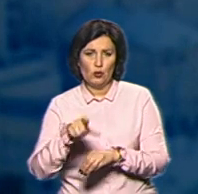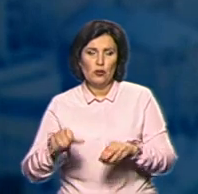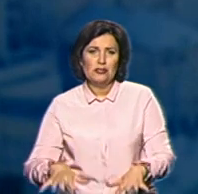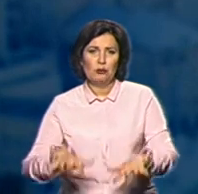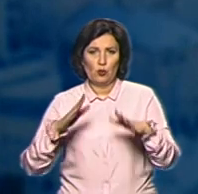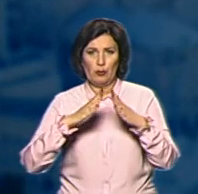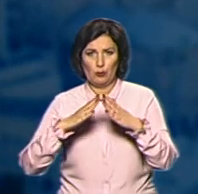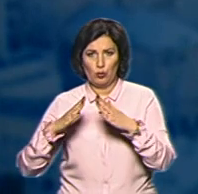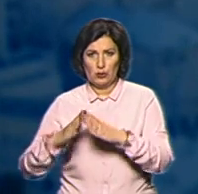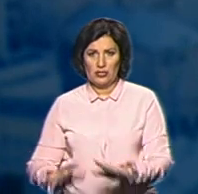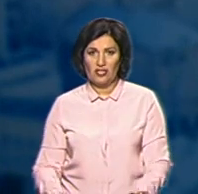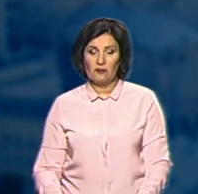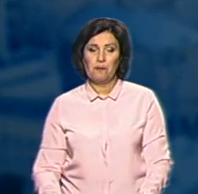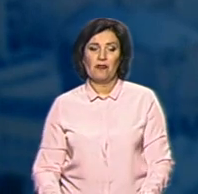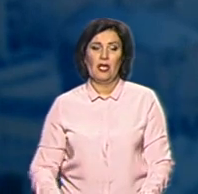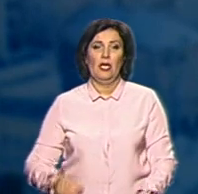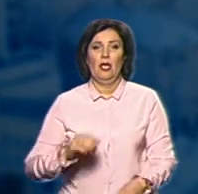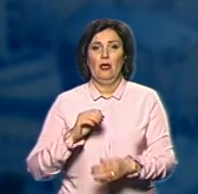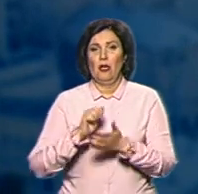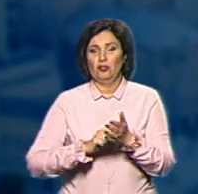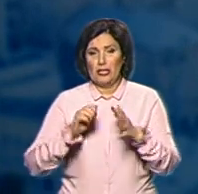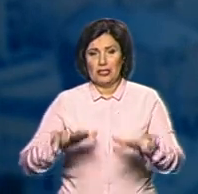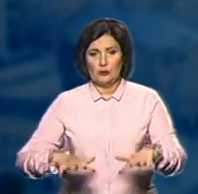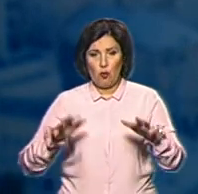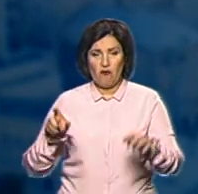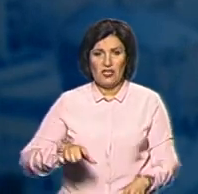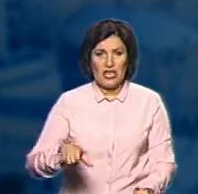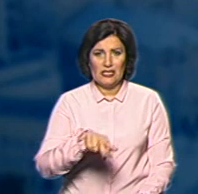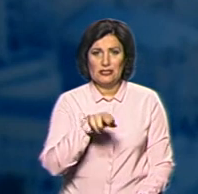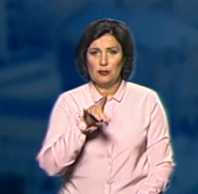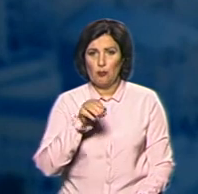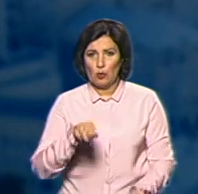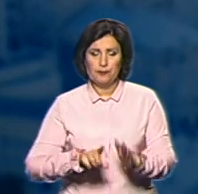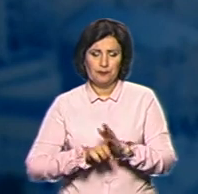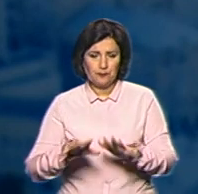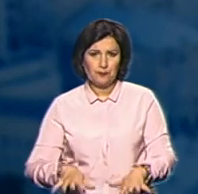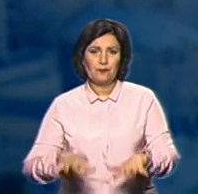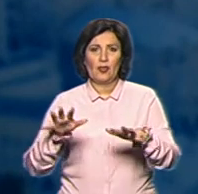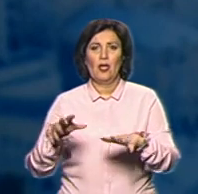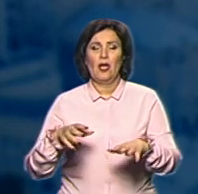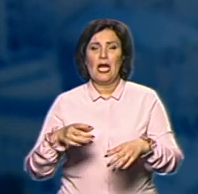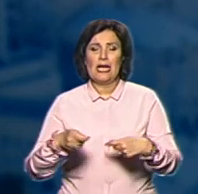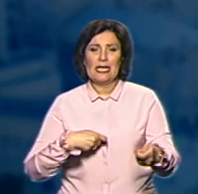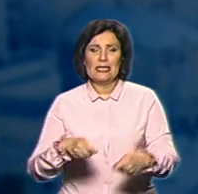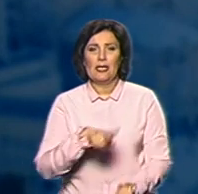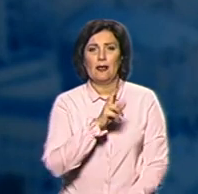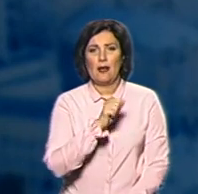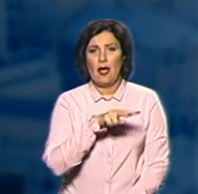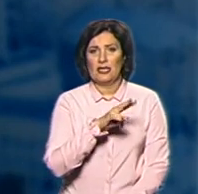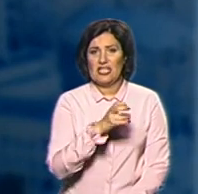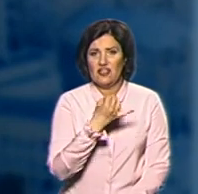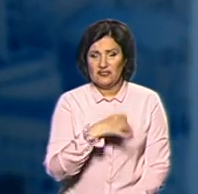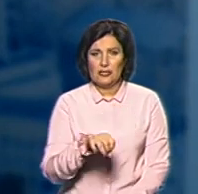будинків. І через повінь на річці Прут цієї ночі почали підтоплювати ринки Калинівський та Добробут